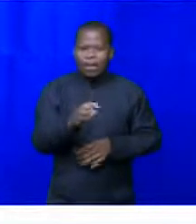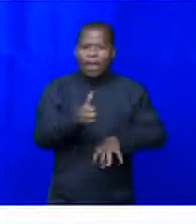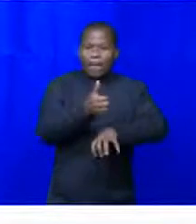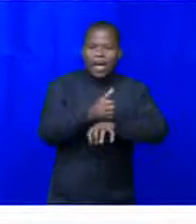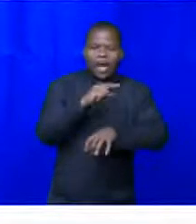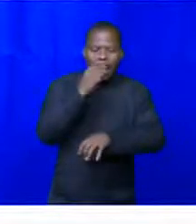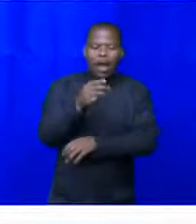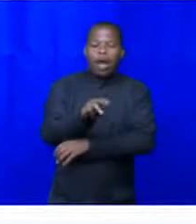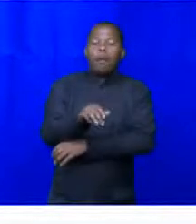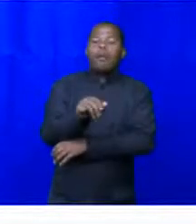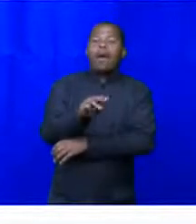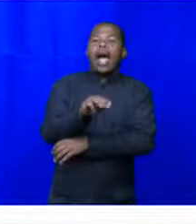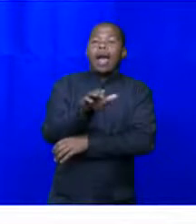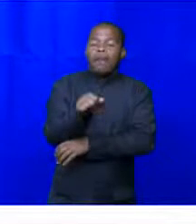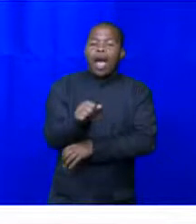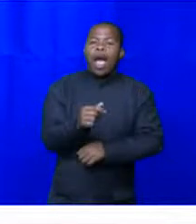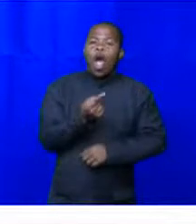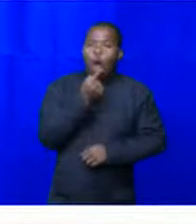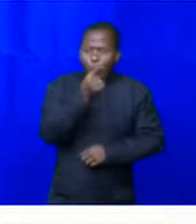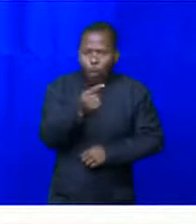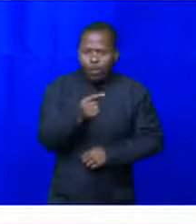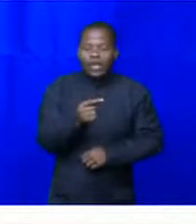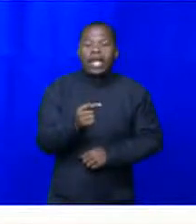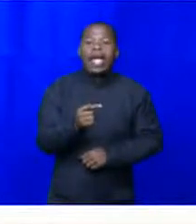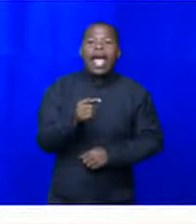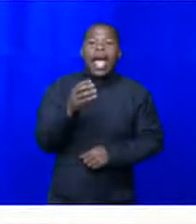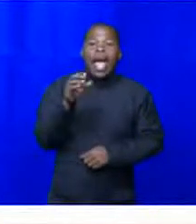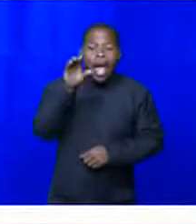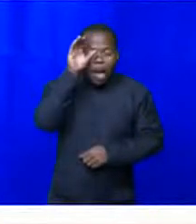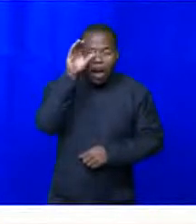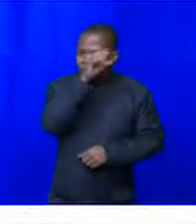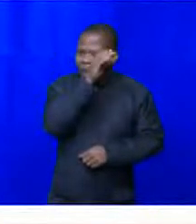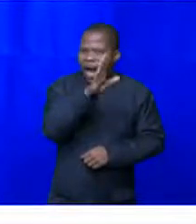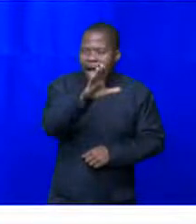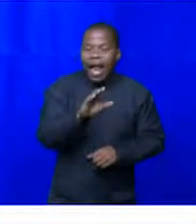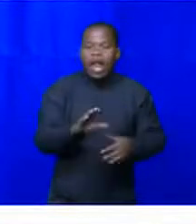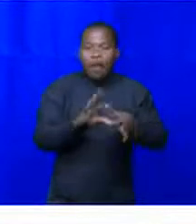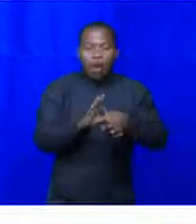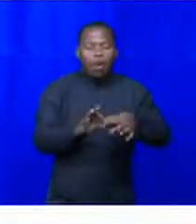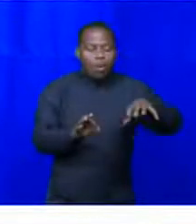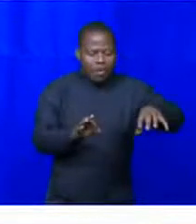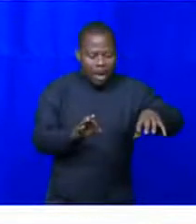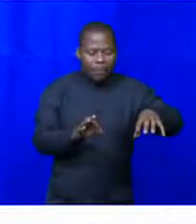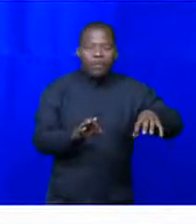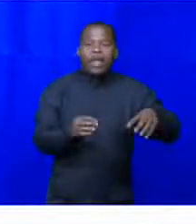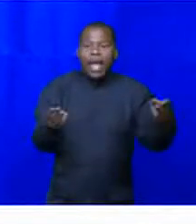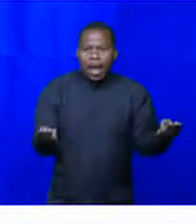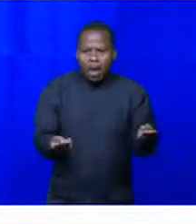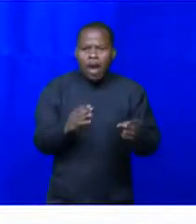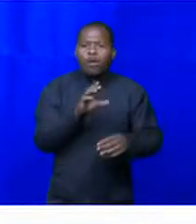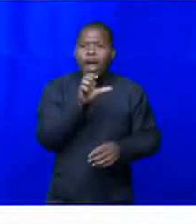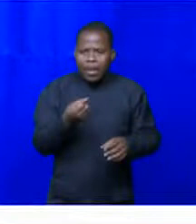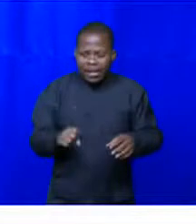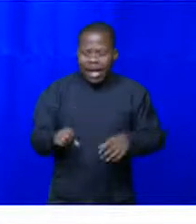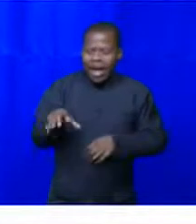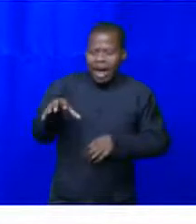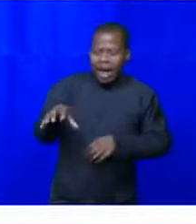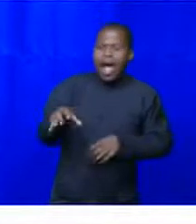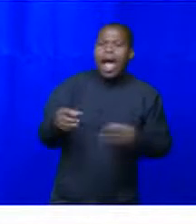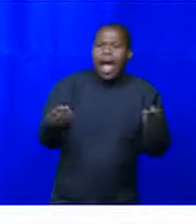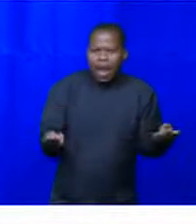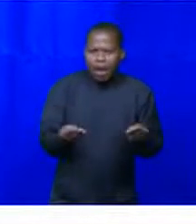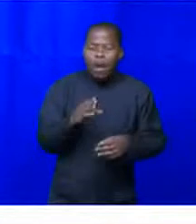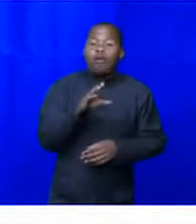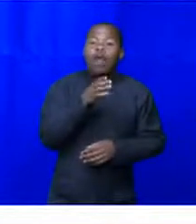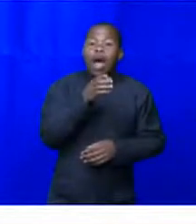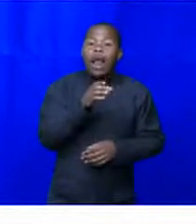asemankayane bamfula abadzala nalelo ke labantu labakhubatekile ahimbisana ngco neliphupho lemakhosi elivele Eswatini le